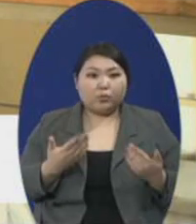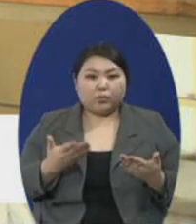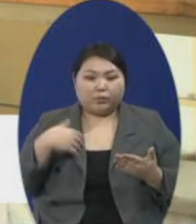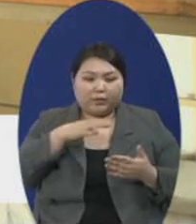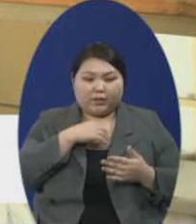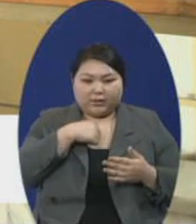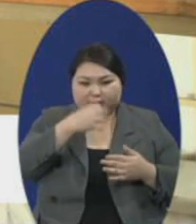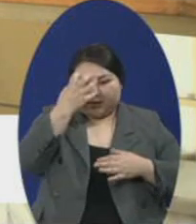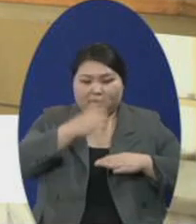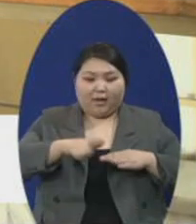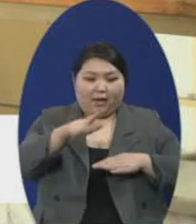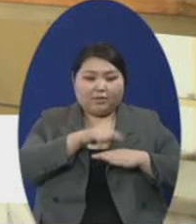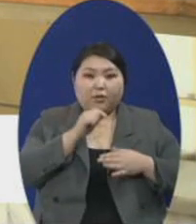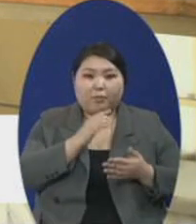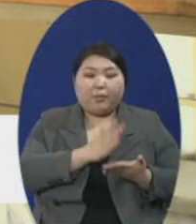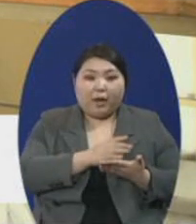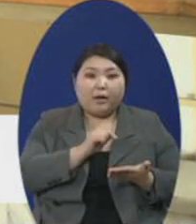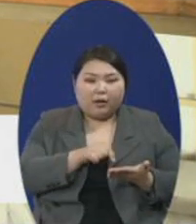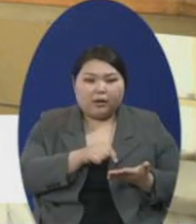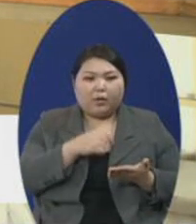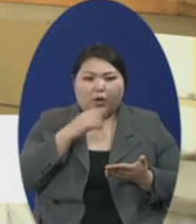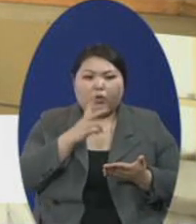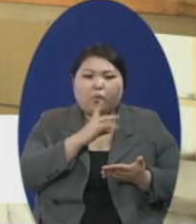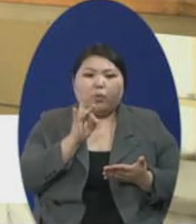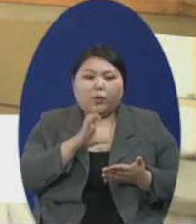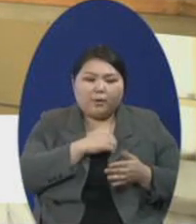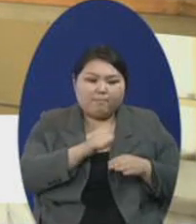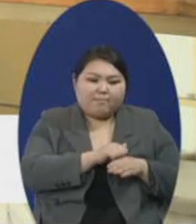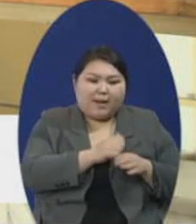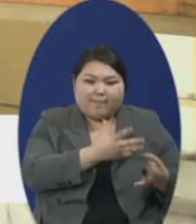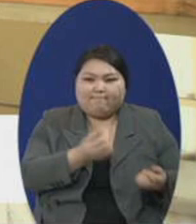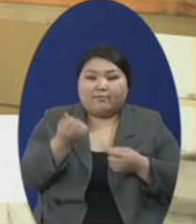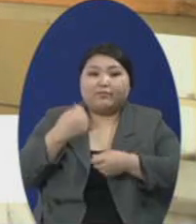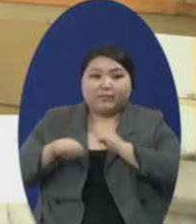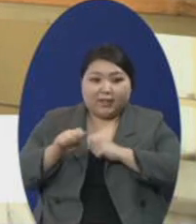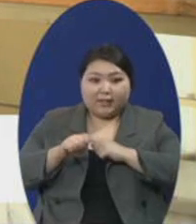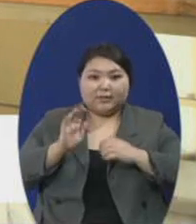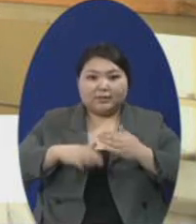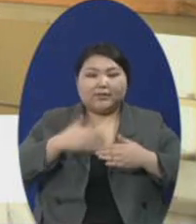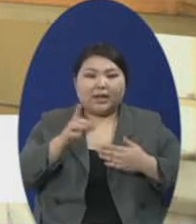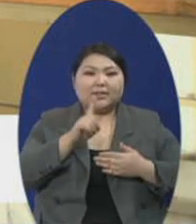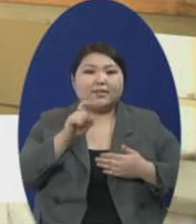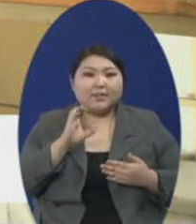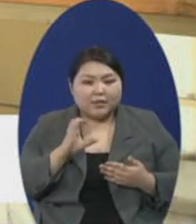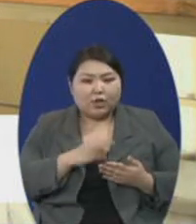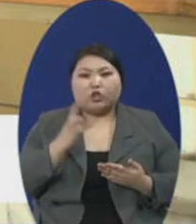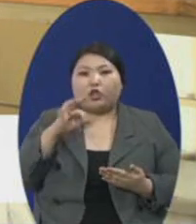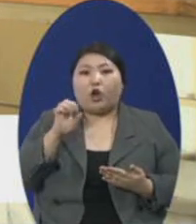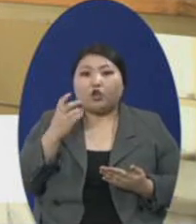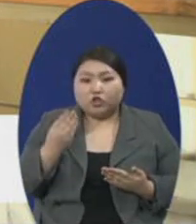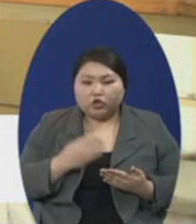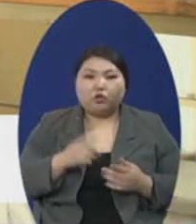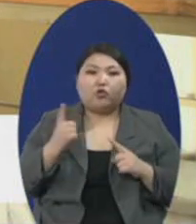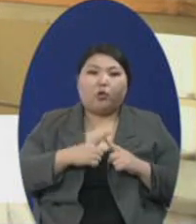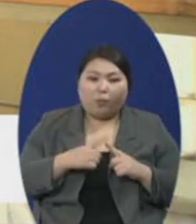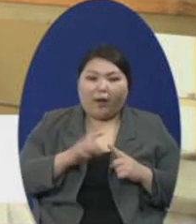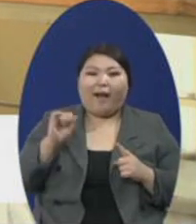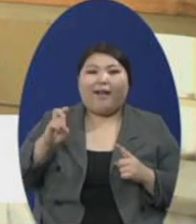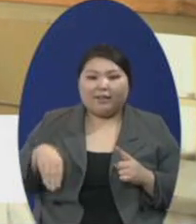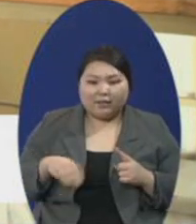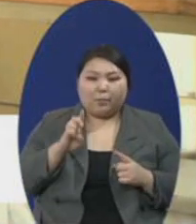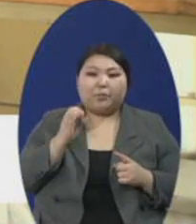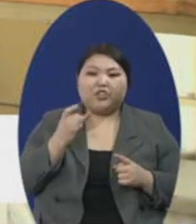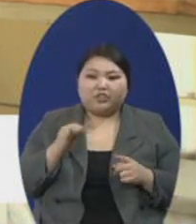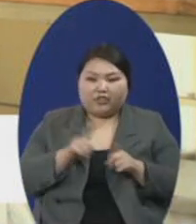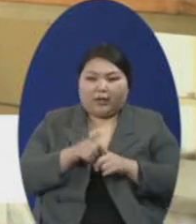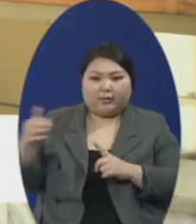энэ засгийн газрын үйл ядаж одоо нүүрсээ бирчээр зарах цаашдаа зисээ зоншоо цөмрөө алтаа бирчээр зарах юм